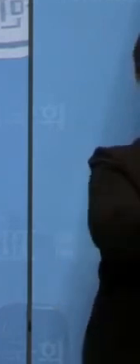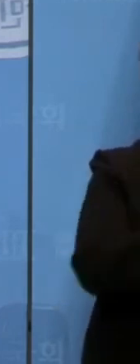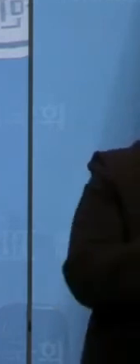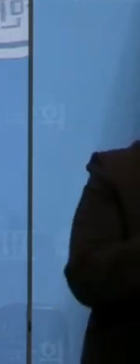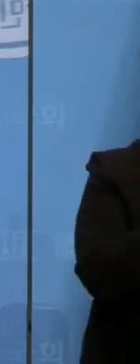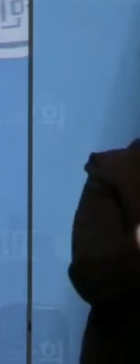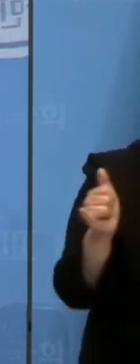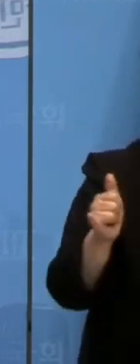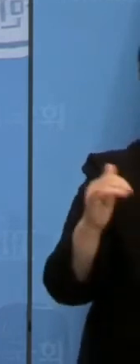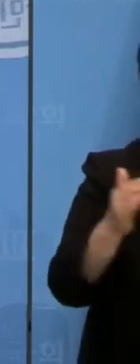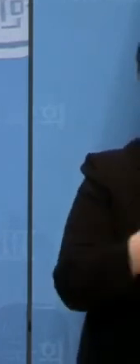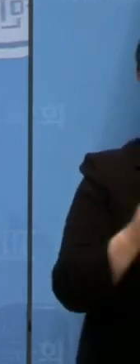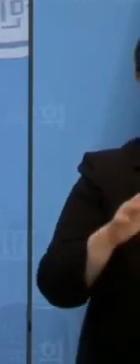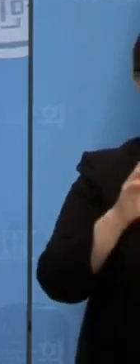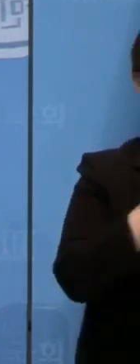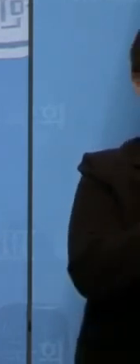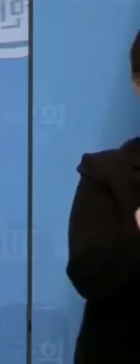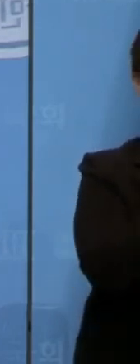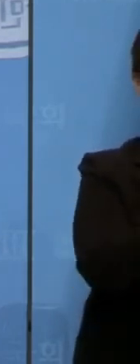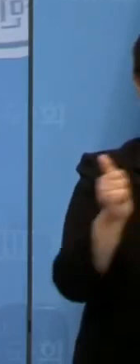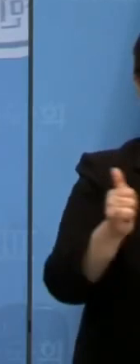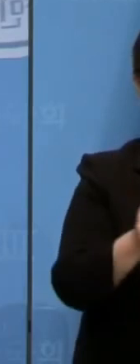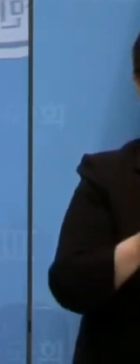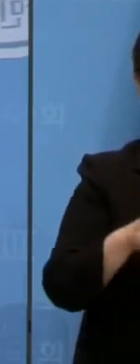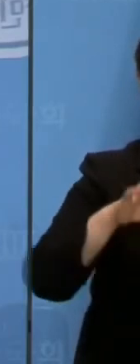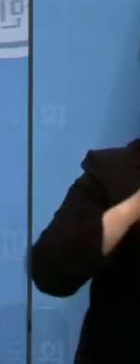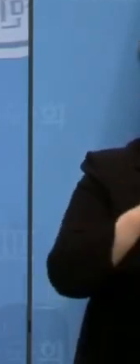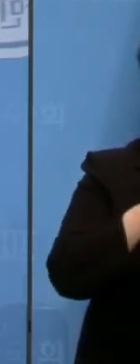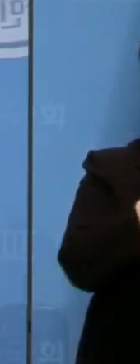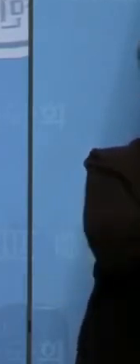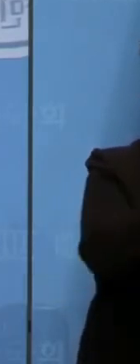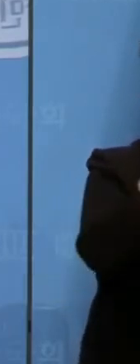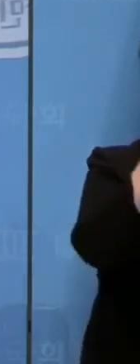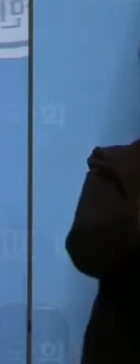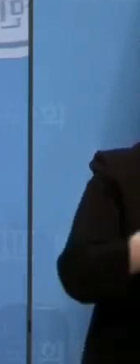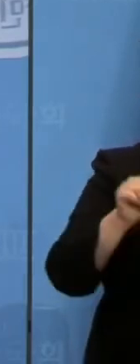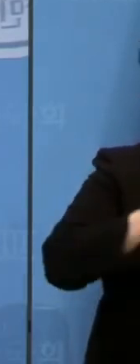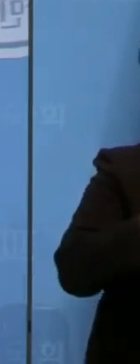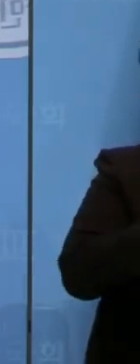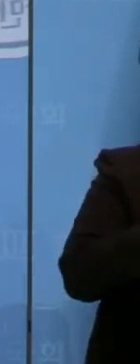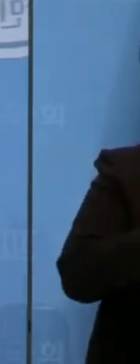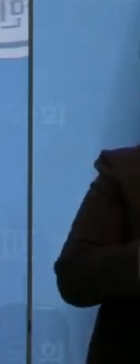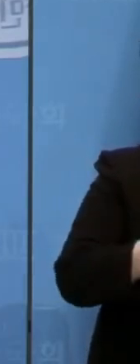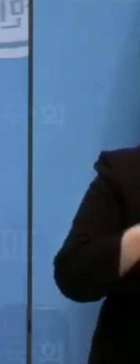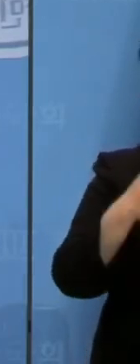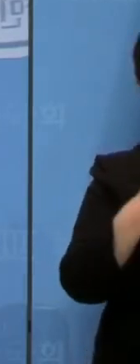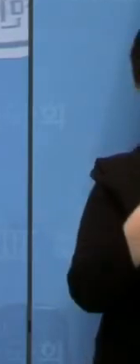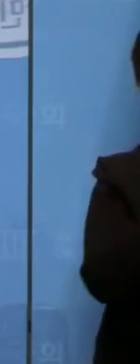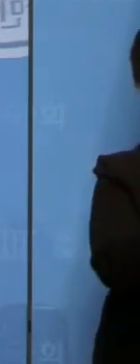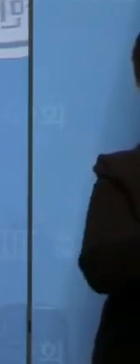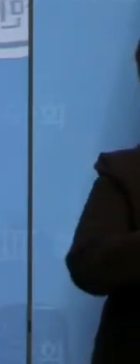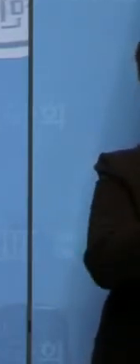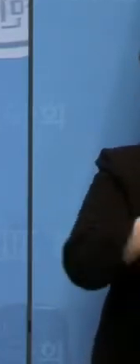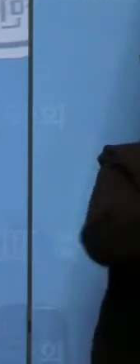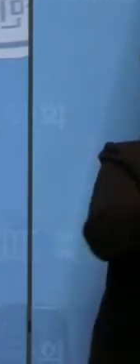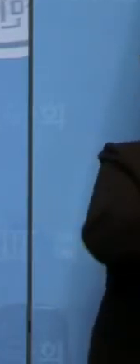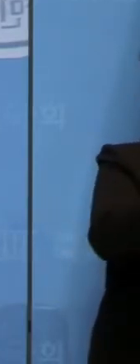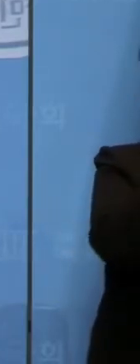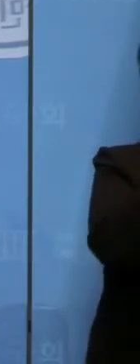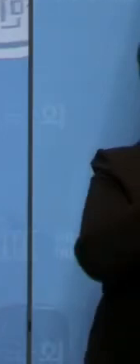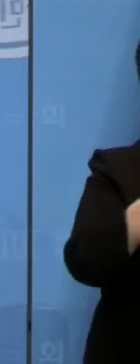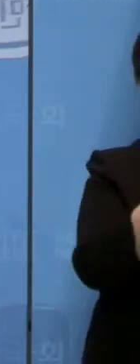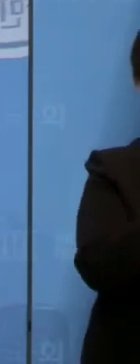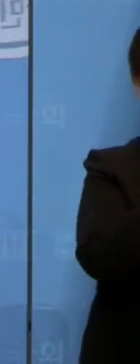시민들은 격렬하게 저항하고 있습니다. 그러나 군부의 대응은 날로 잔인해지고 있고 이미 500명 이상